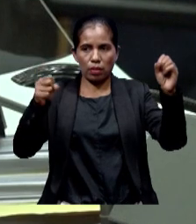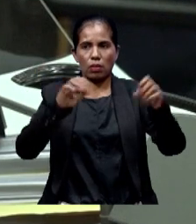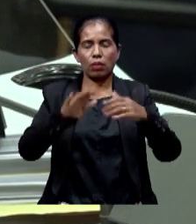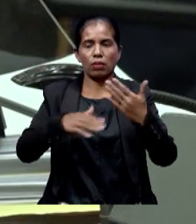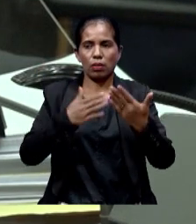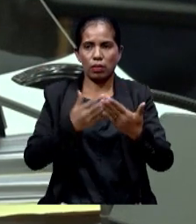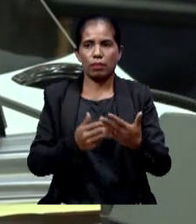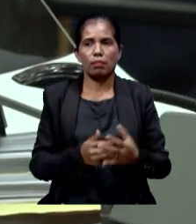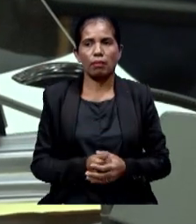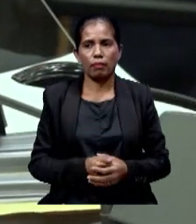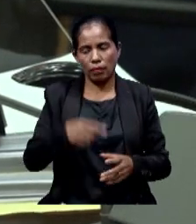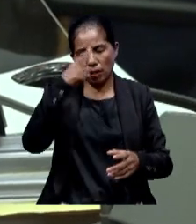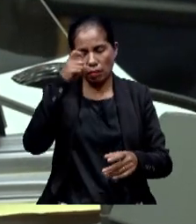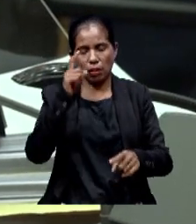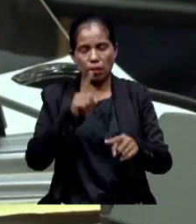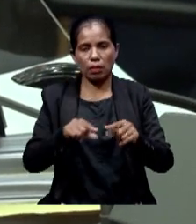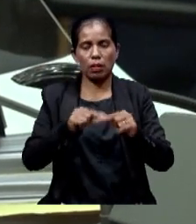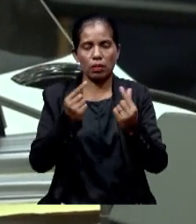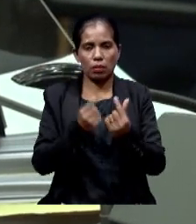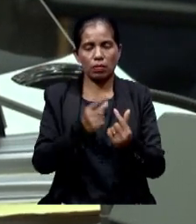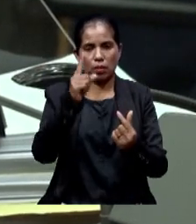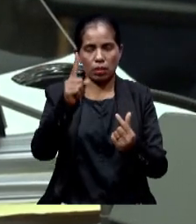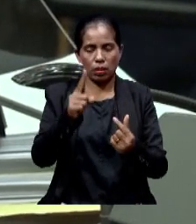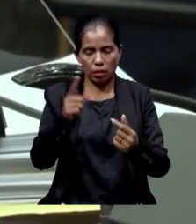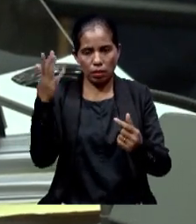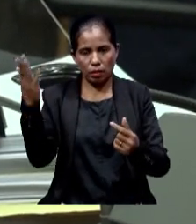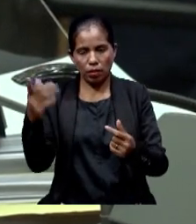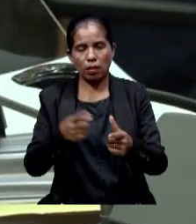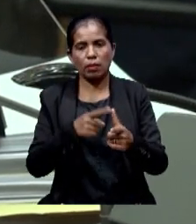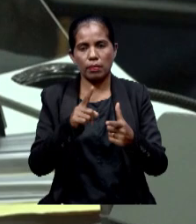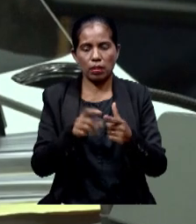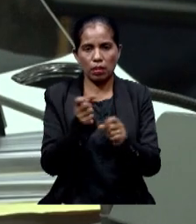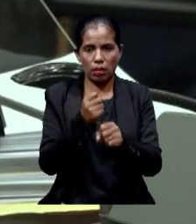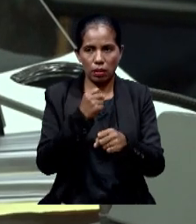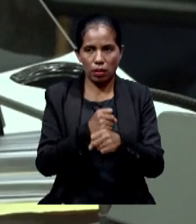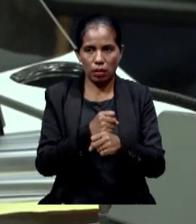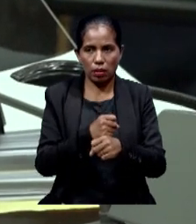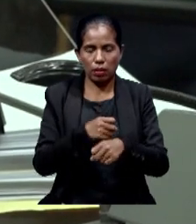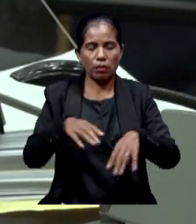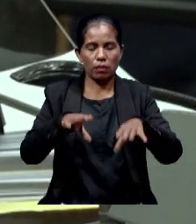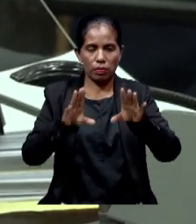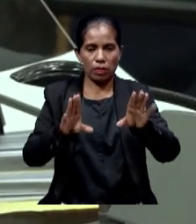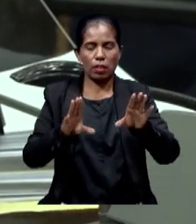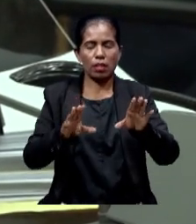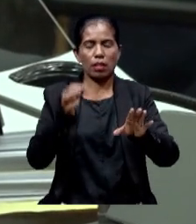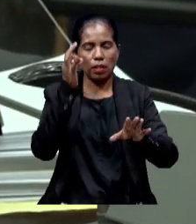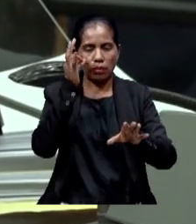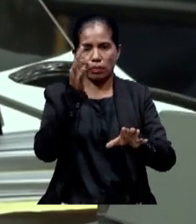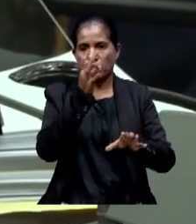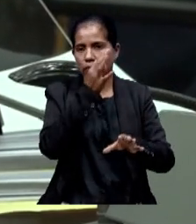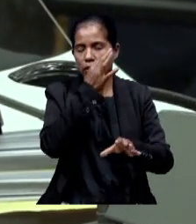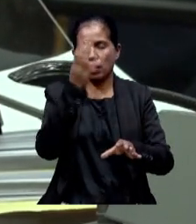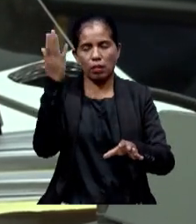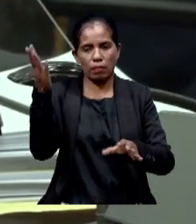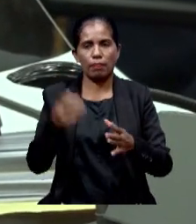hotu tambah labele mak grupo ki kuan ida mai ne ba depois halota bazar fatin hen ba ne estado